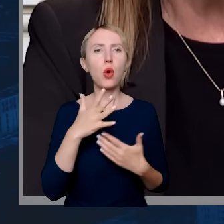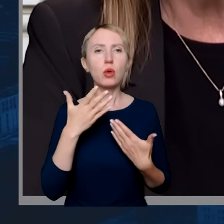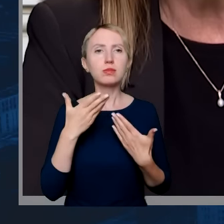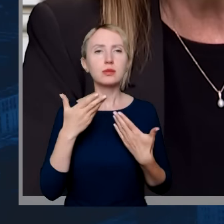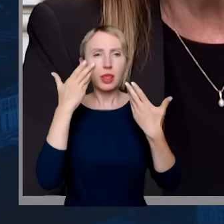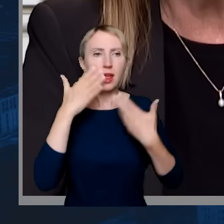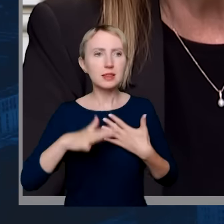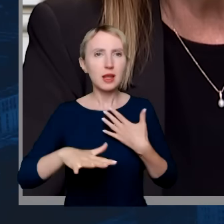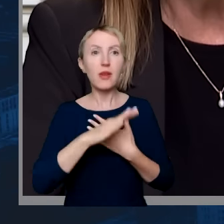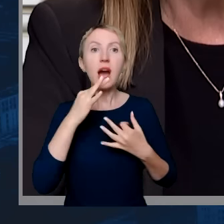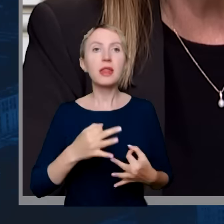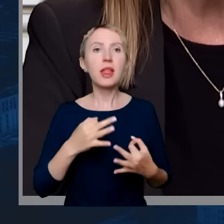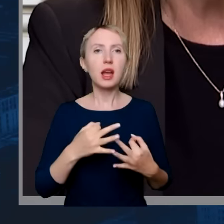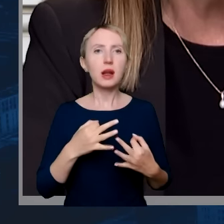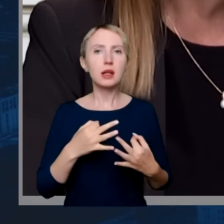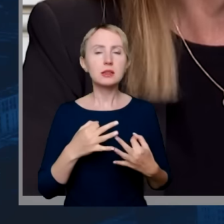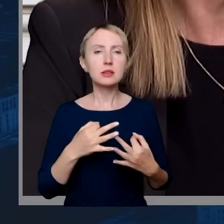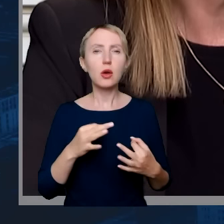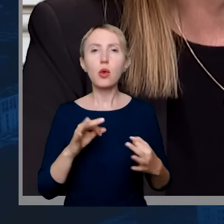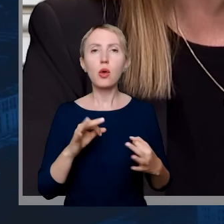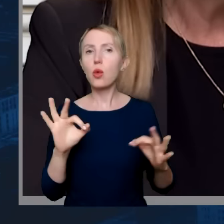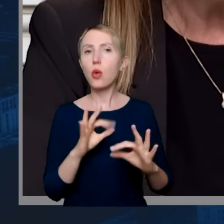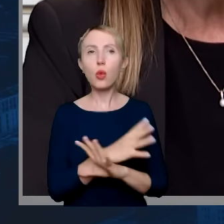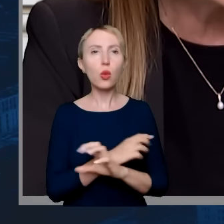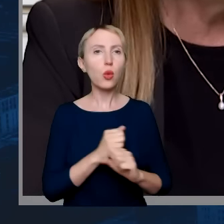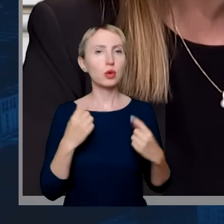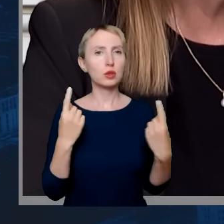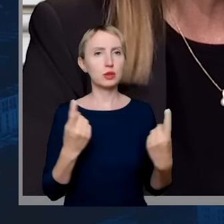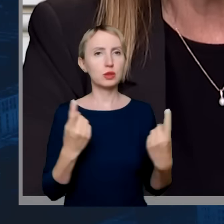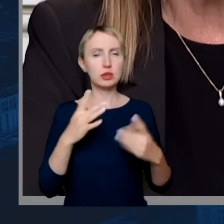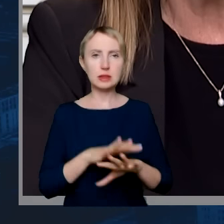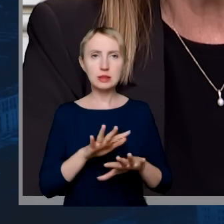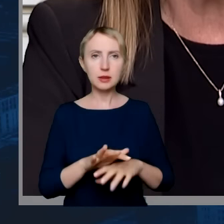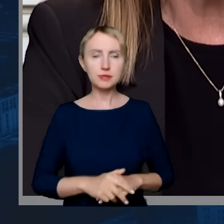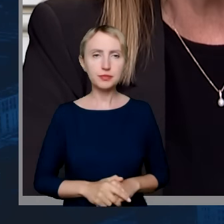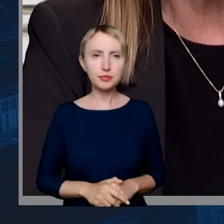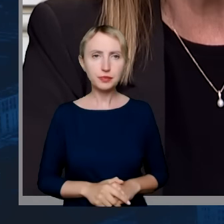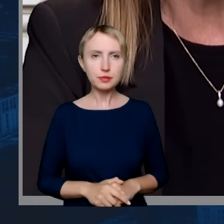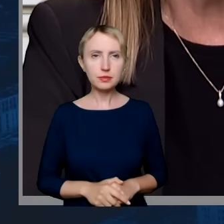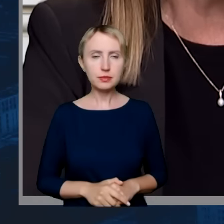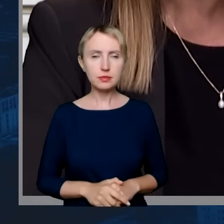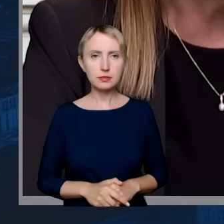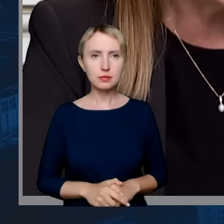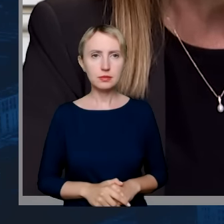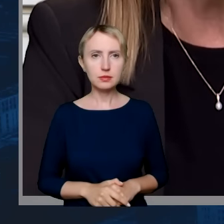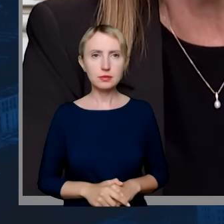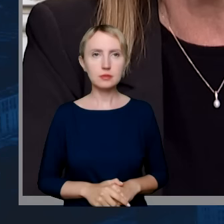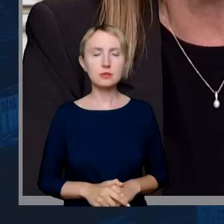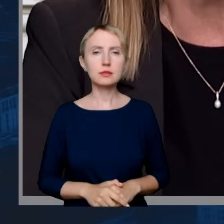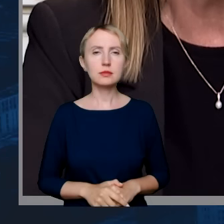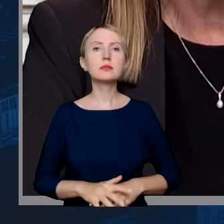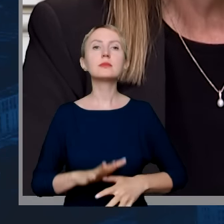chwili mamy dramatyczną sytuację strukturalną. Psucie, czy wręcz